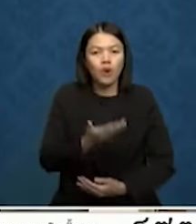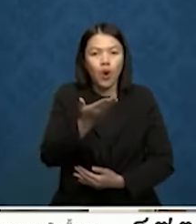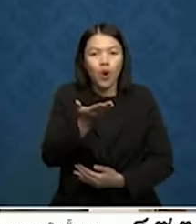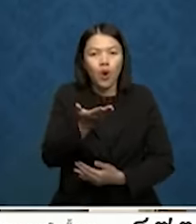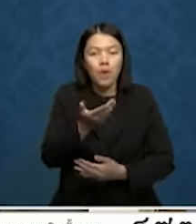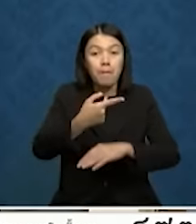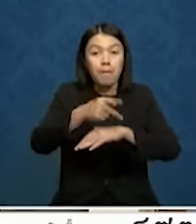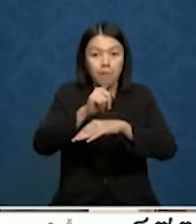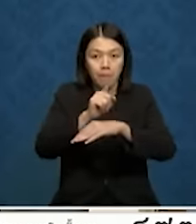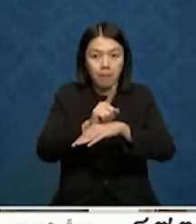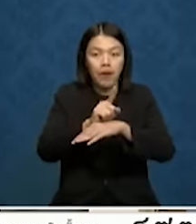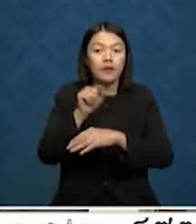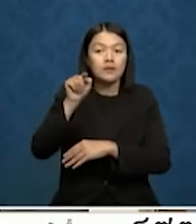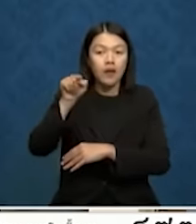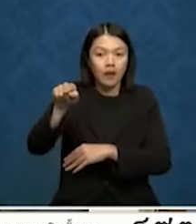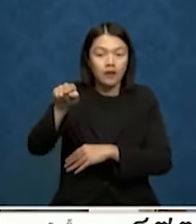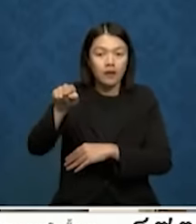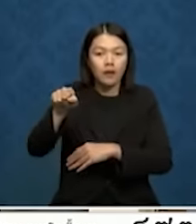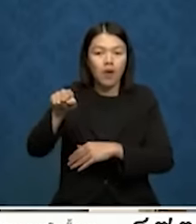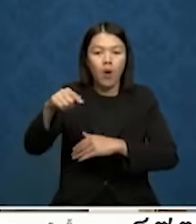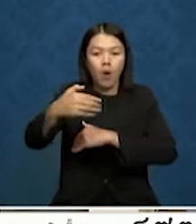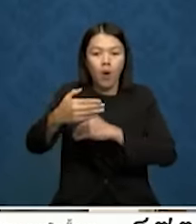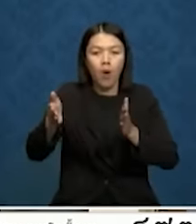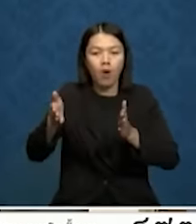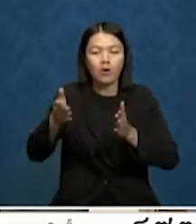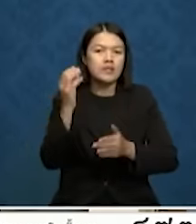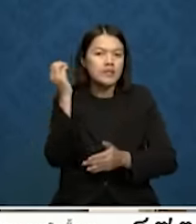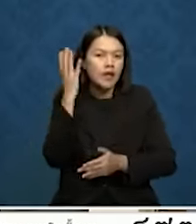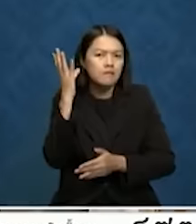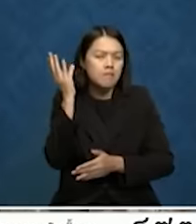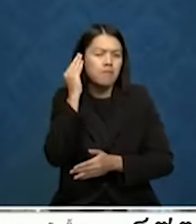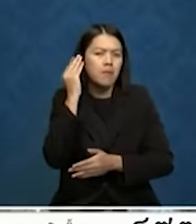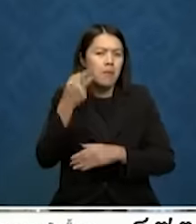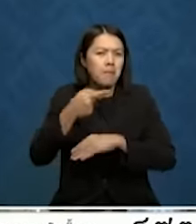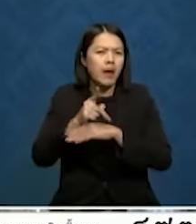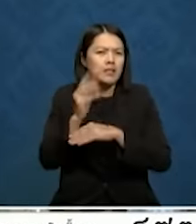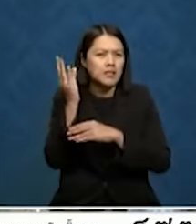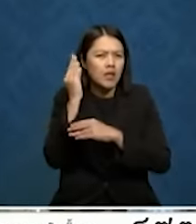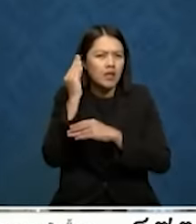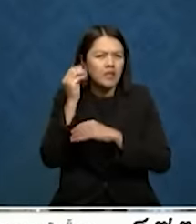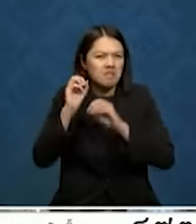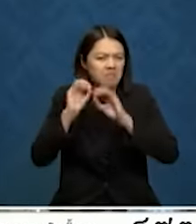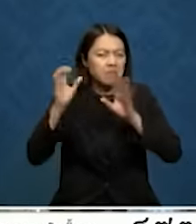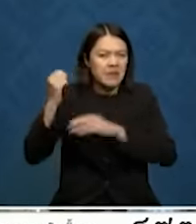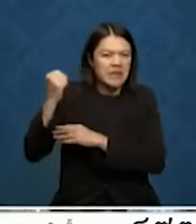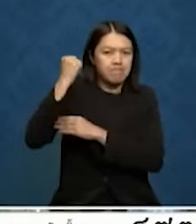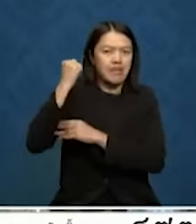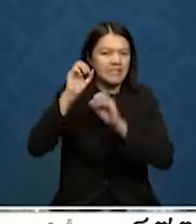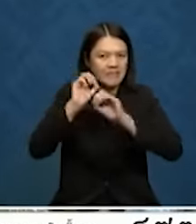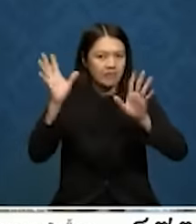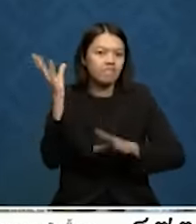ความกรุณาท่านประธานได้สั่งไปทางห้องโสดได้เพิ่มเสียงท่านประธานเพื่อให้เสียงดังชัดเจนให้ทั่วถึงด้